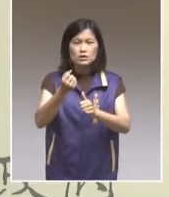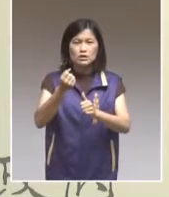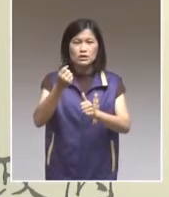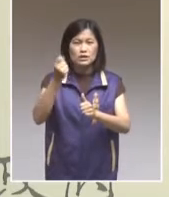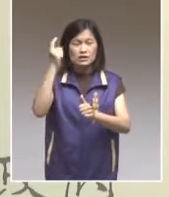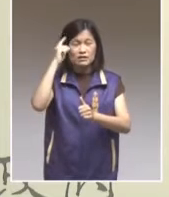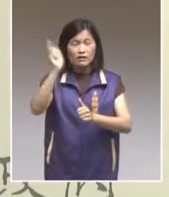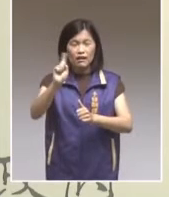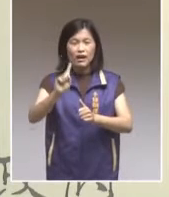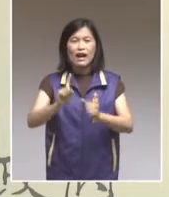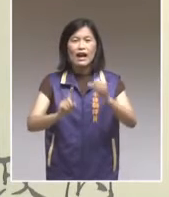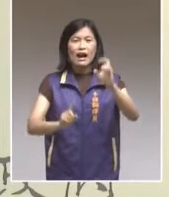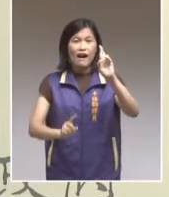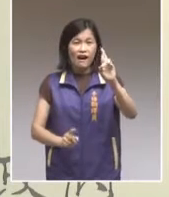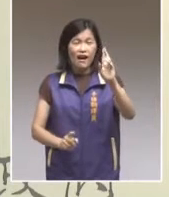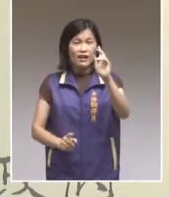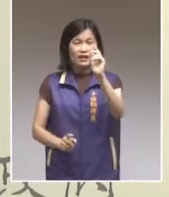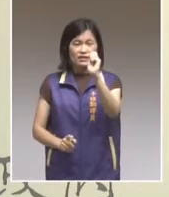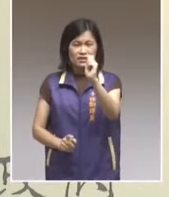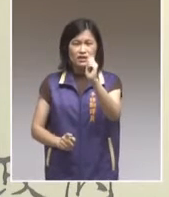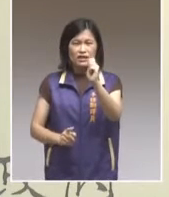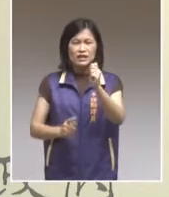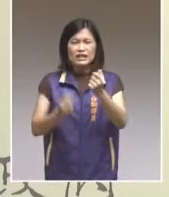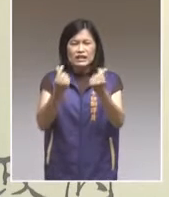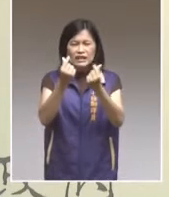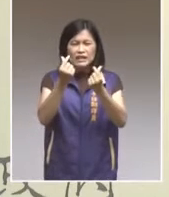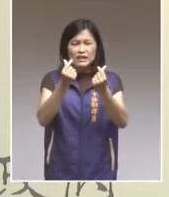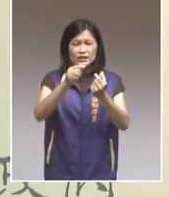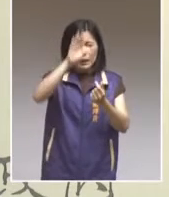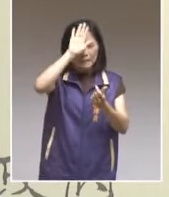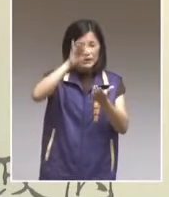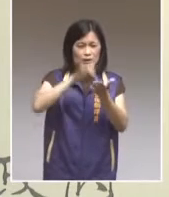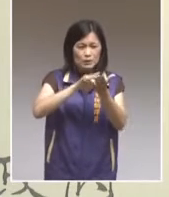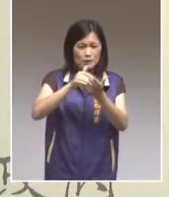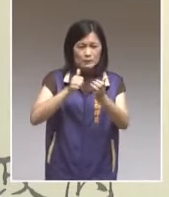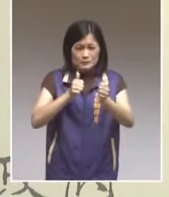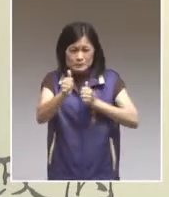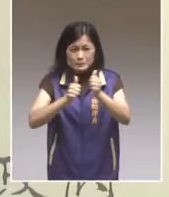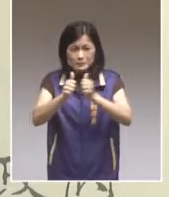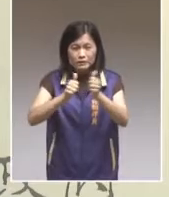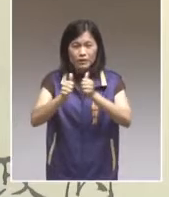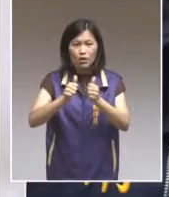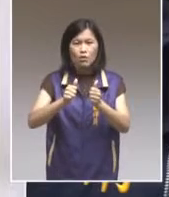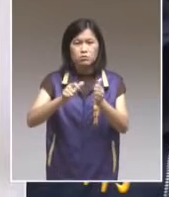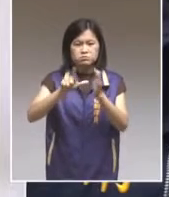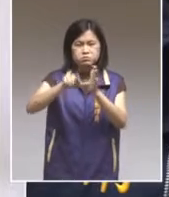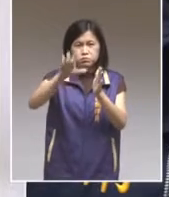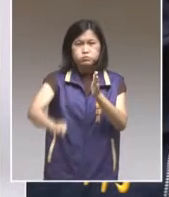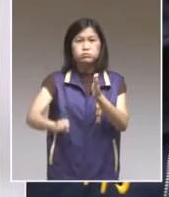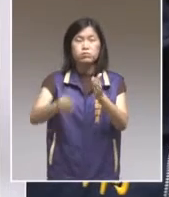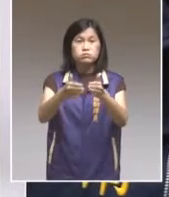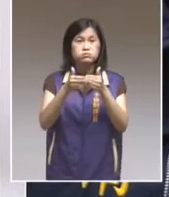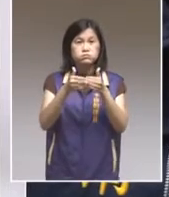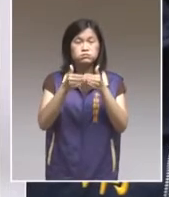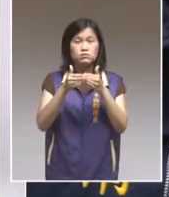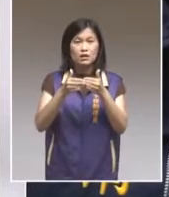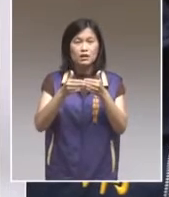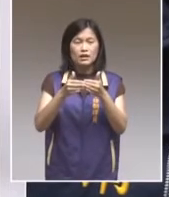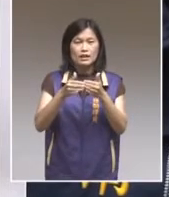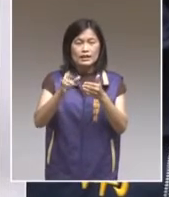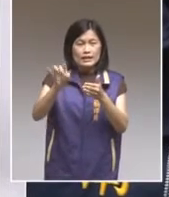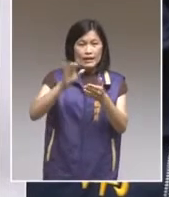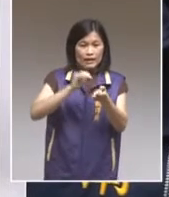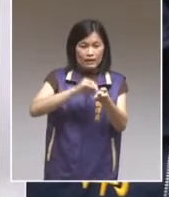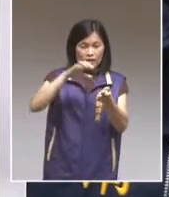那基本上这是一个跟病毒赛跑的一个阶段，我们要抢时间，所以利用在医院检